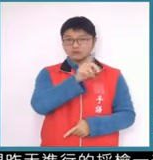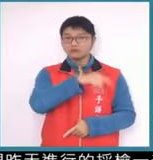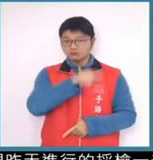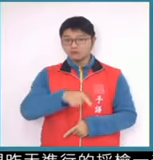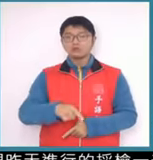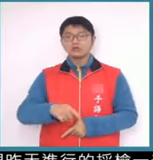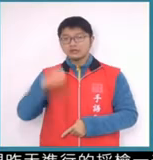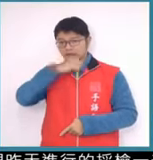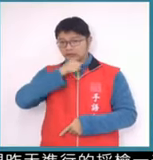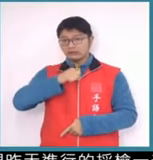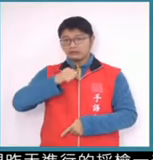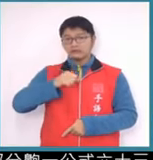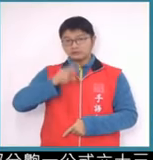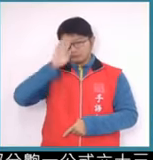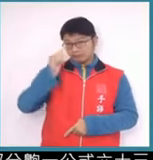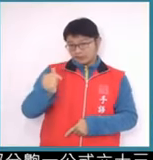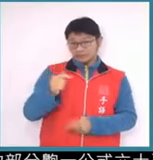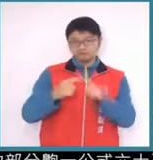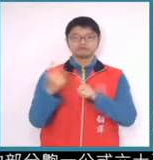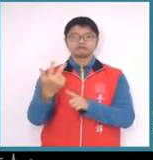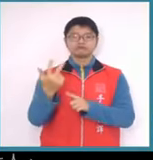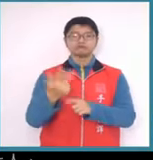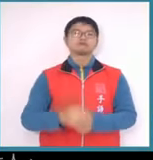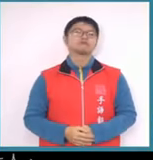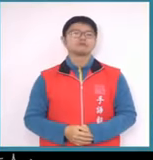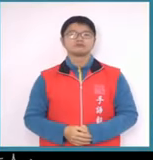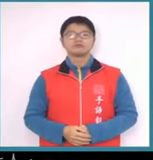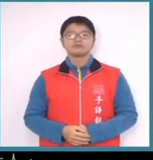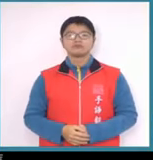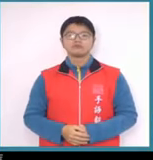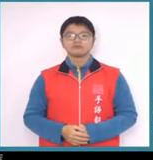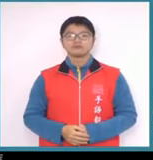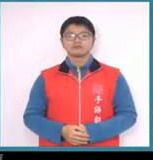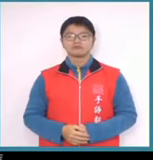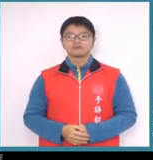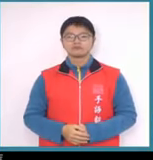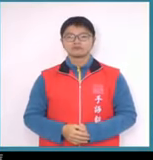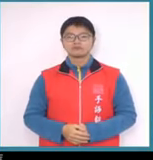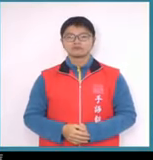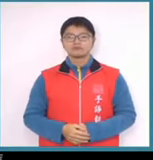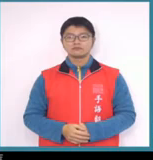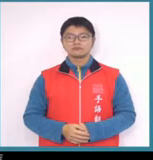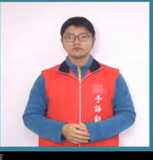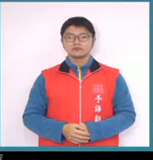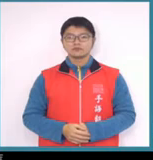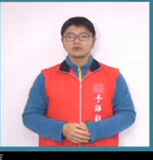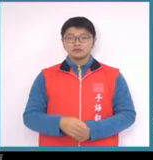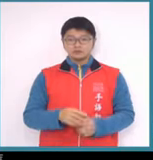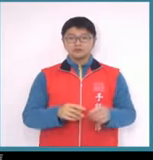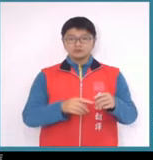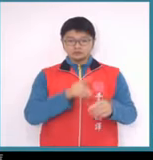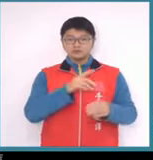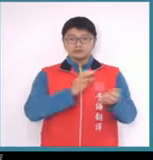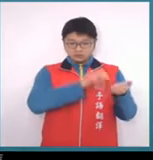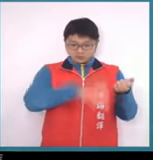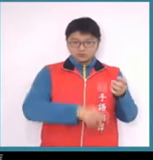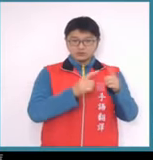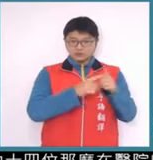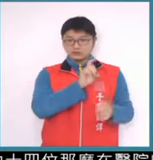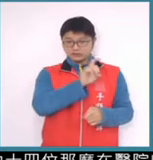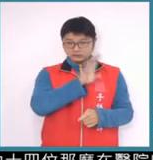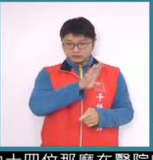有7人，那么其中哦14位那么在医院收治，那56位到集